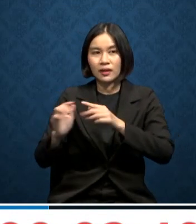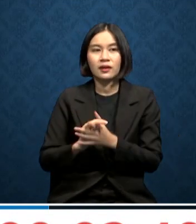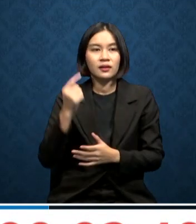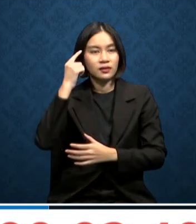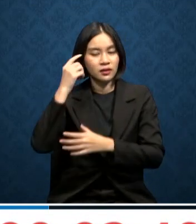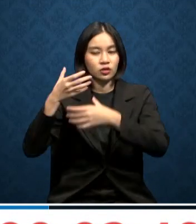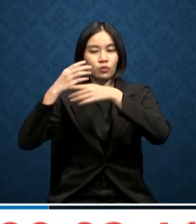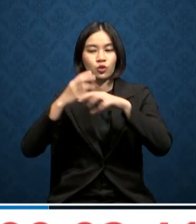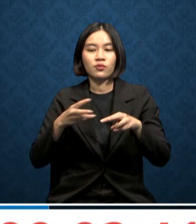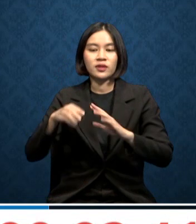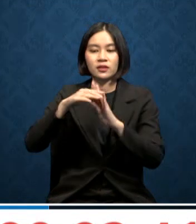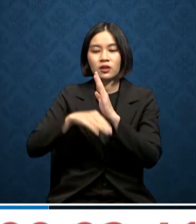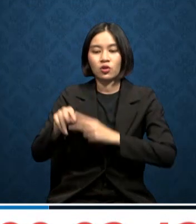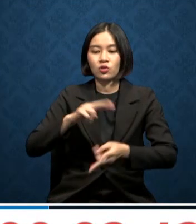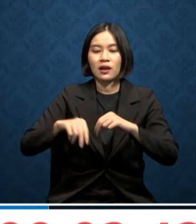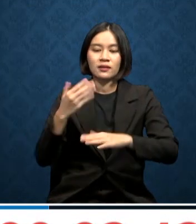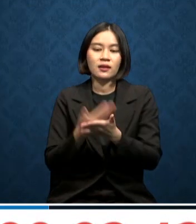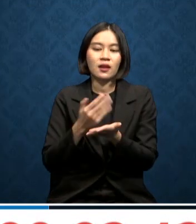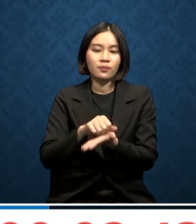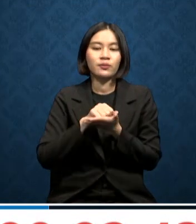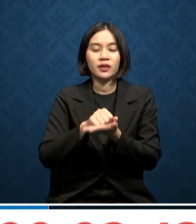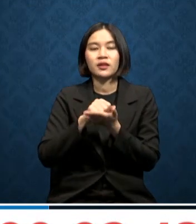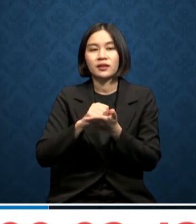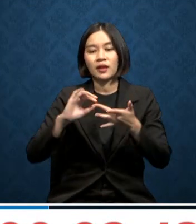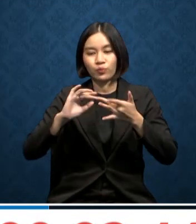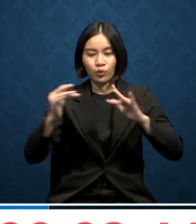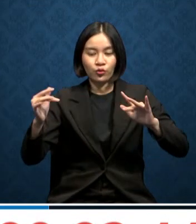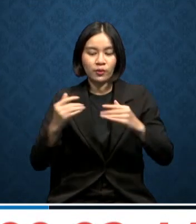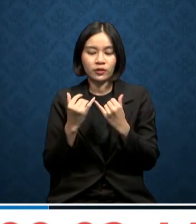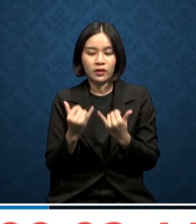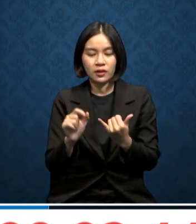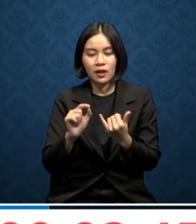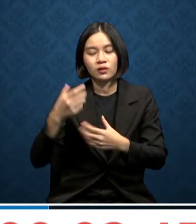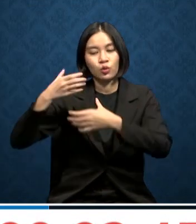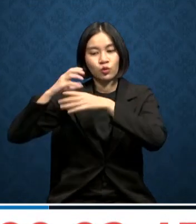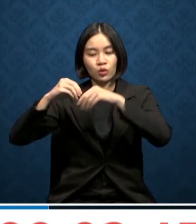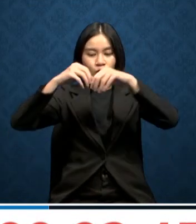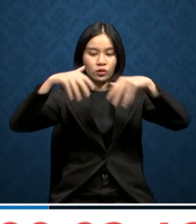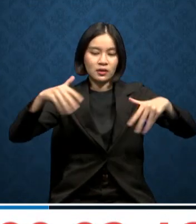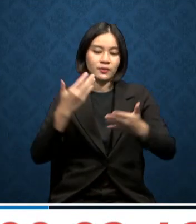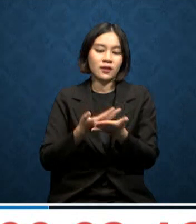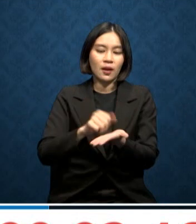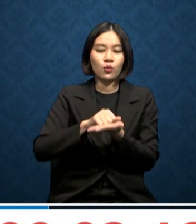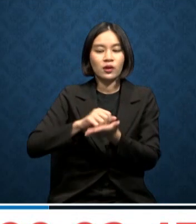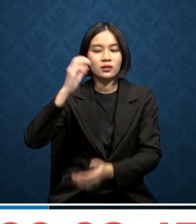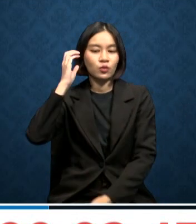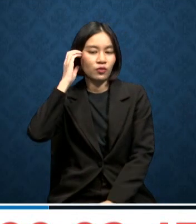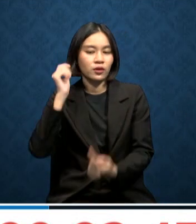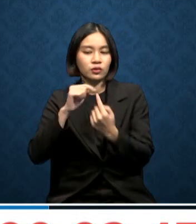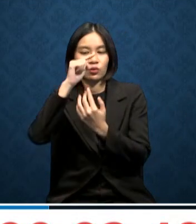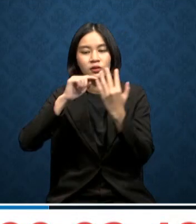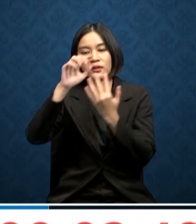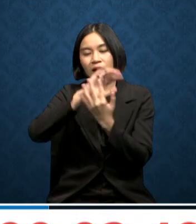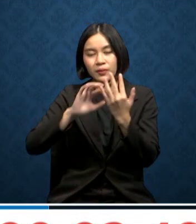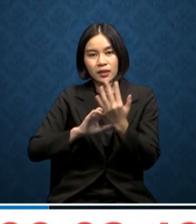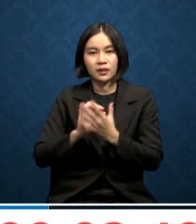์ 1540การทบตรวโลสรางอาตา Jonasริการโทรศพกิที่ภายใประเทศเป็